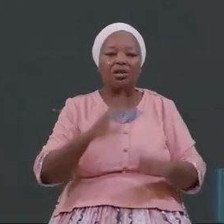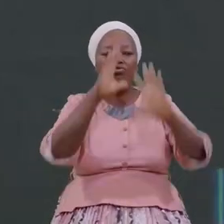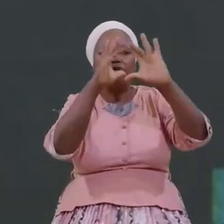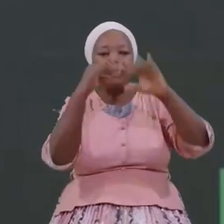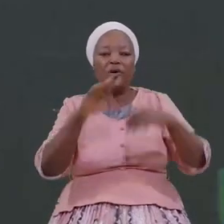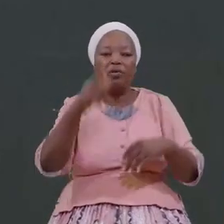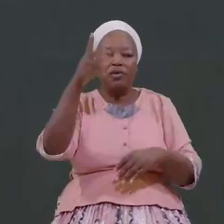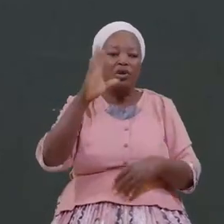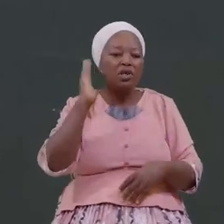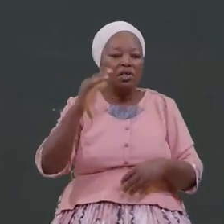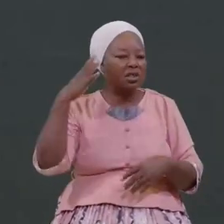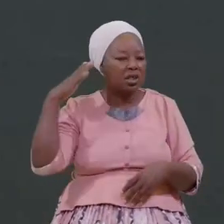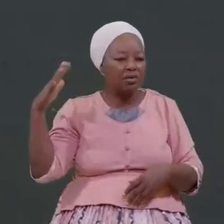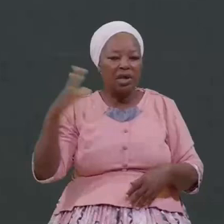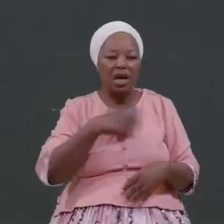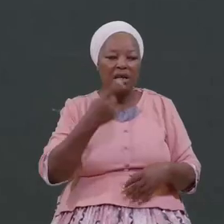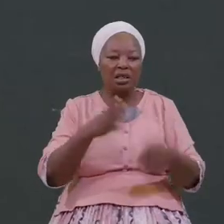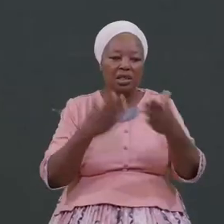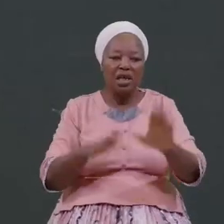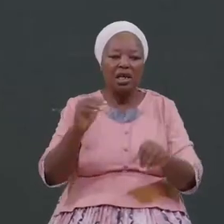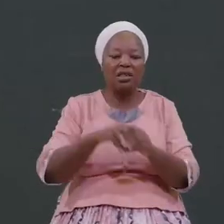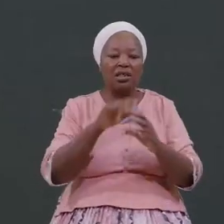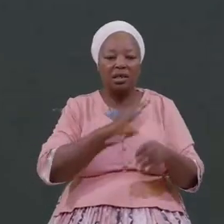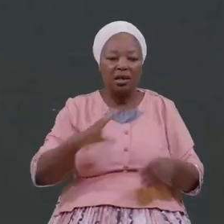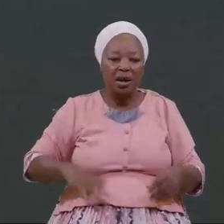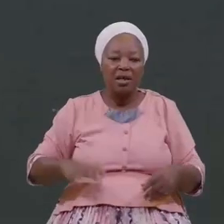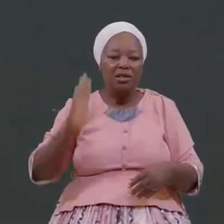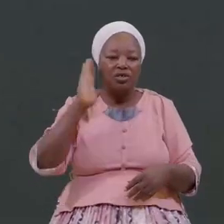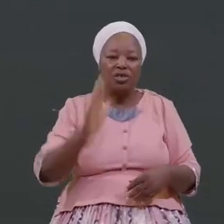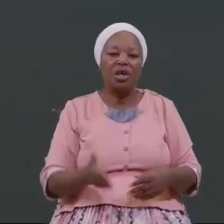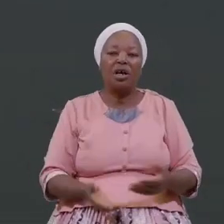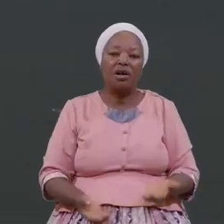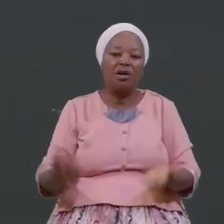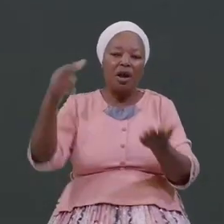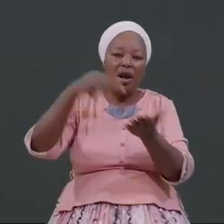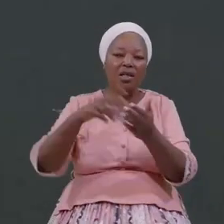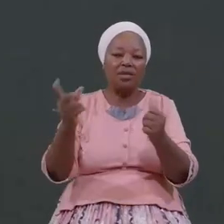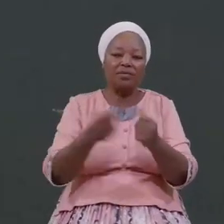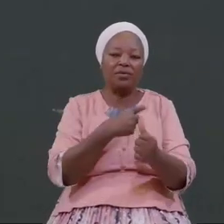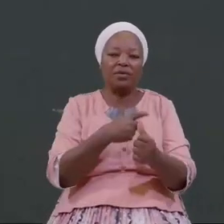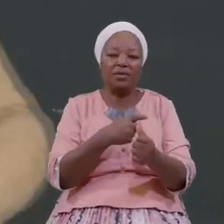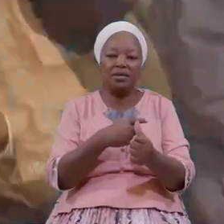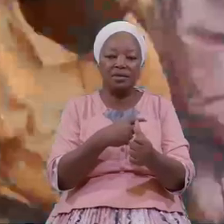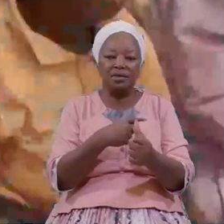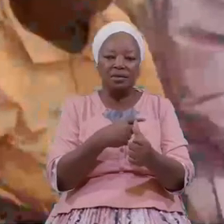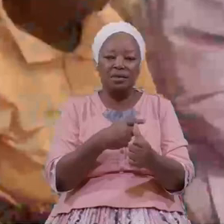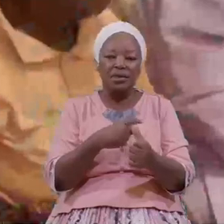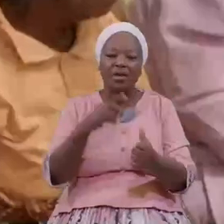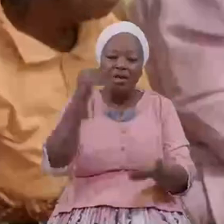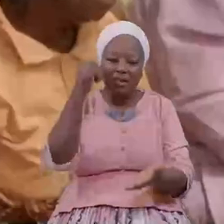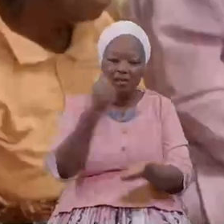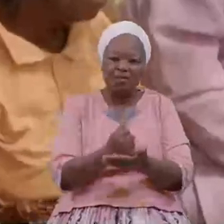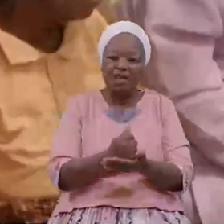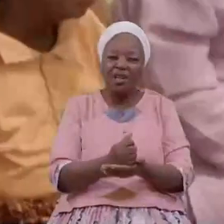trompette de Dieu, descendra du ciel, et les morts en Christ ressusciteront premièrement. Vous avez perdu